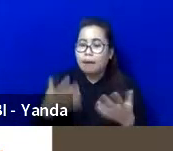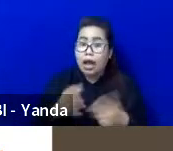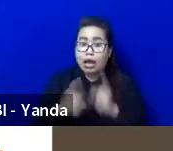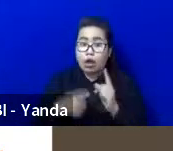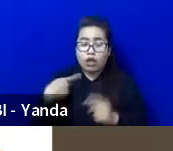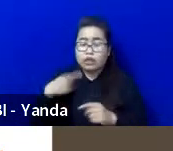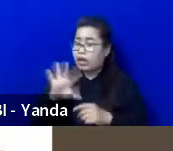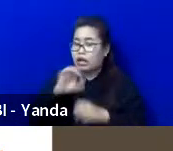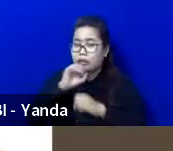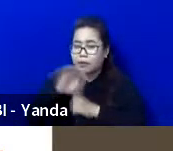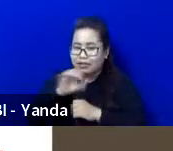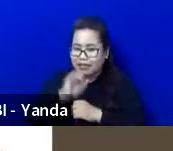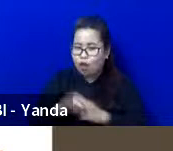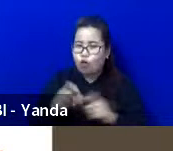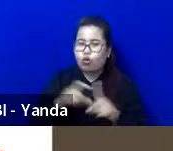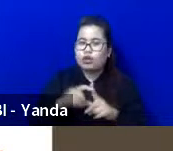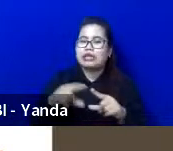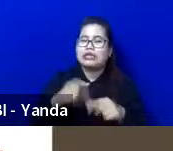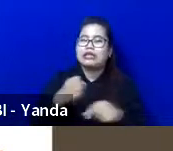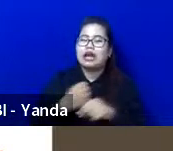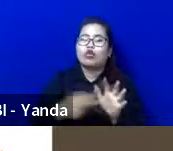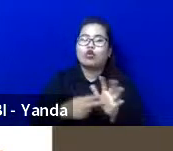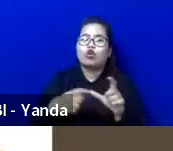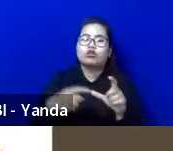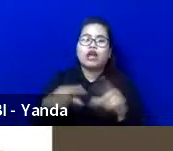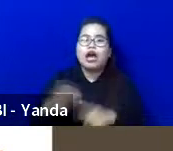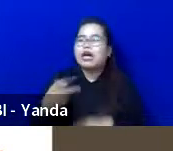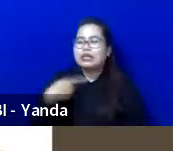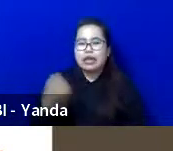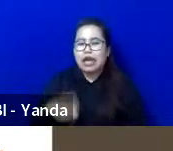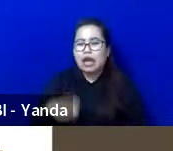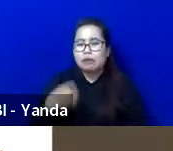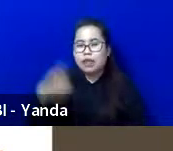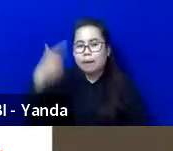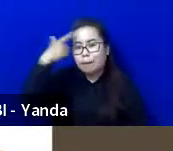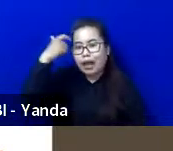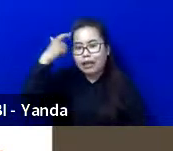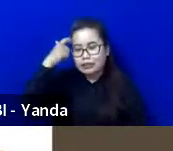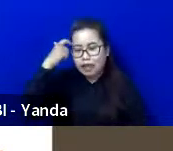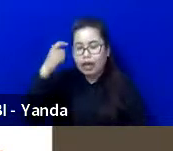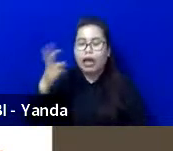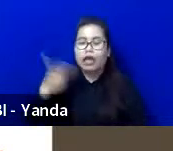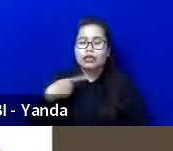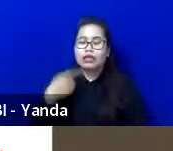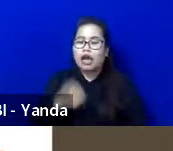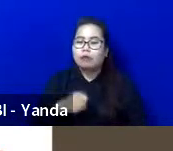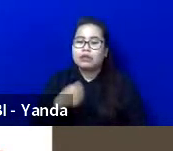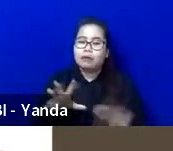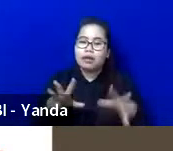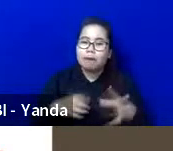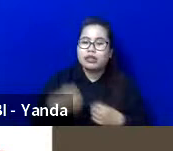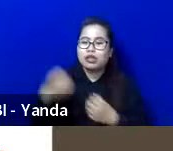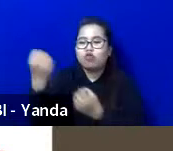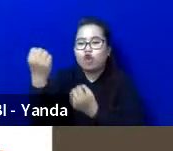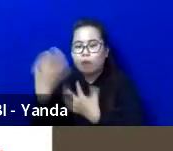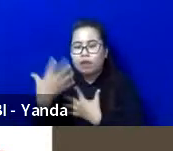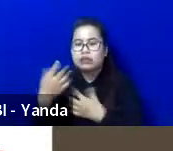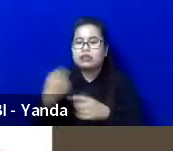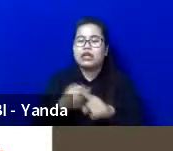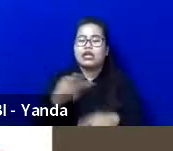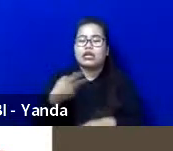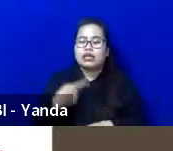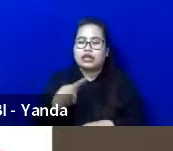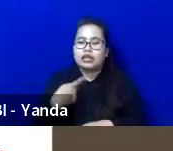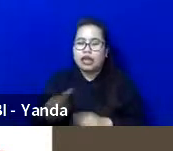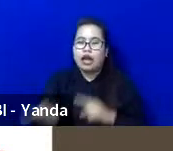diberitahu diagnosanya, kita nggak bisa belajar tentang apa yang kita alami, kita tidak bisa mendapatkan informasi tentang apa yang kita alami,